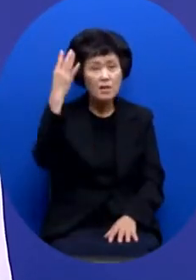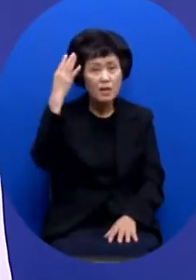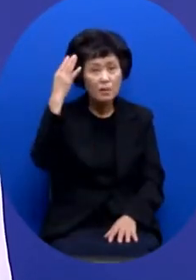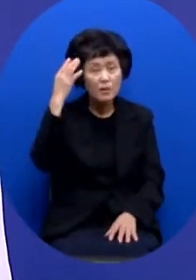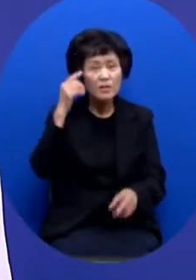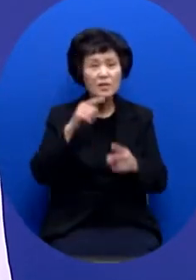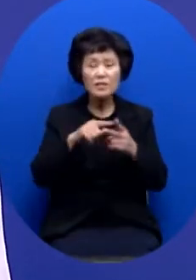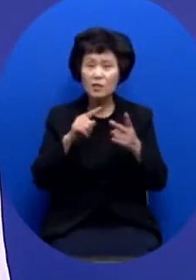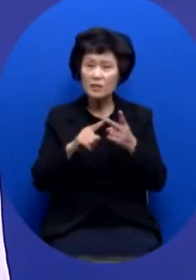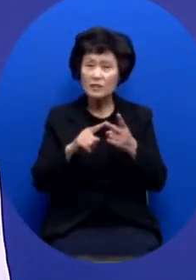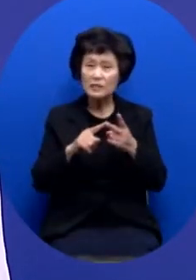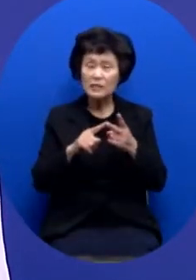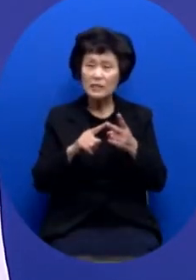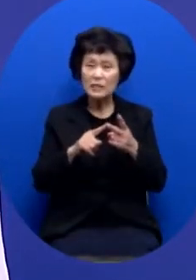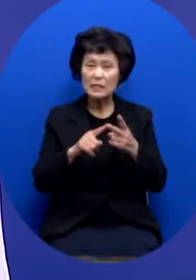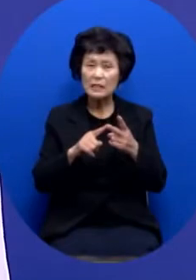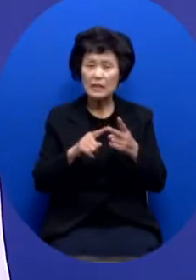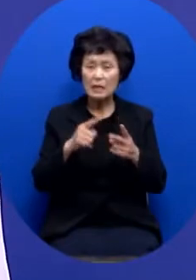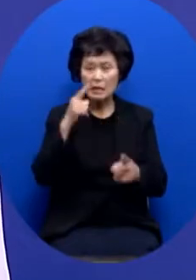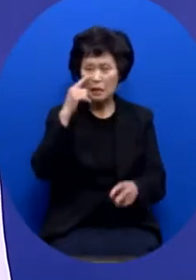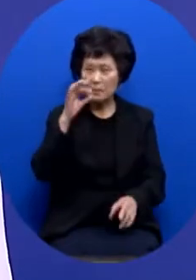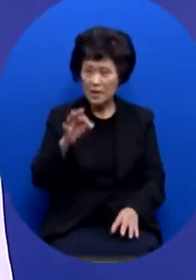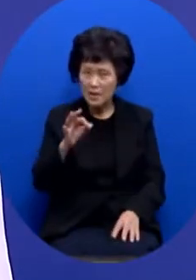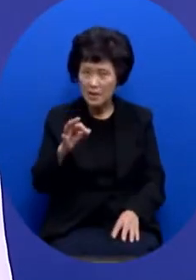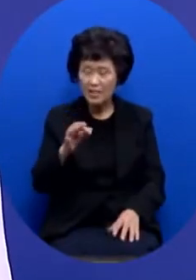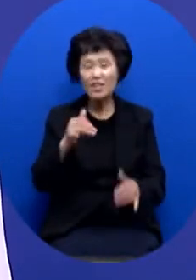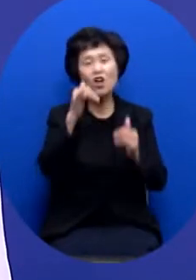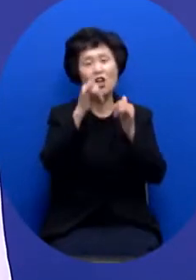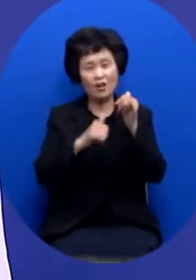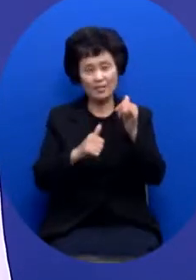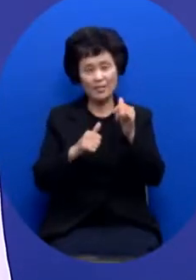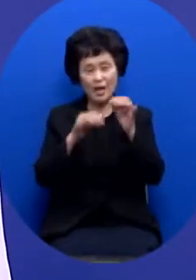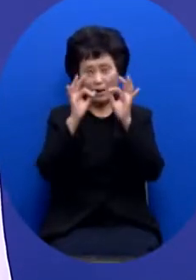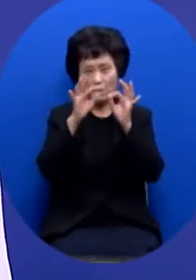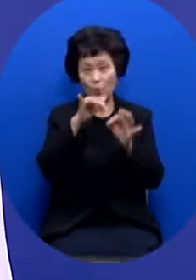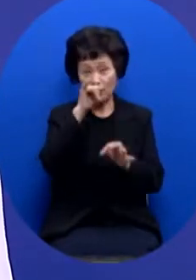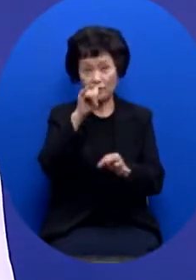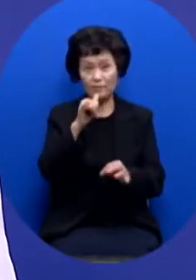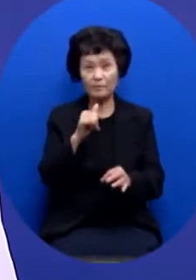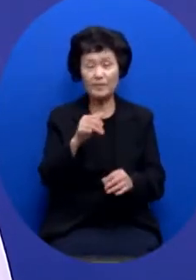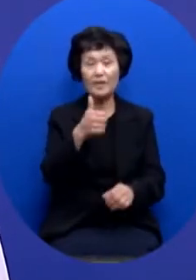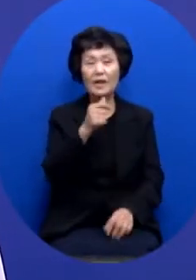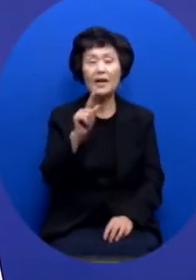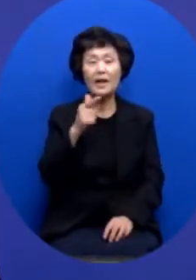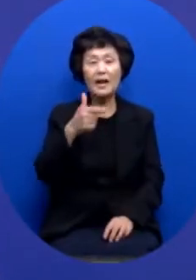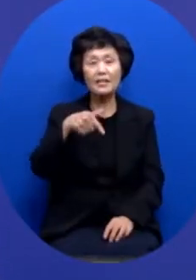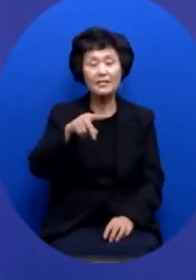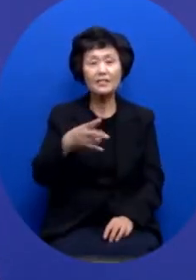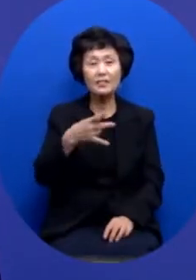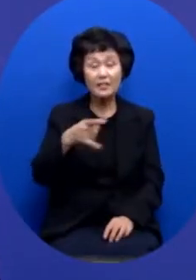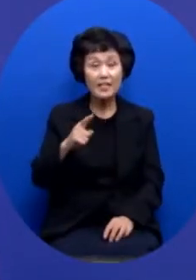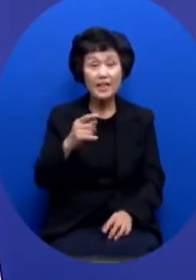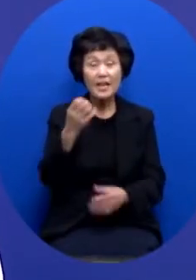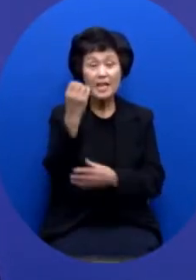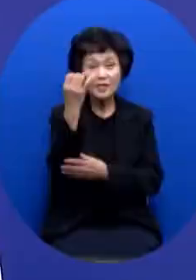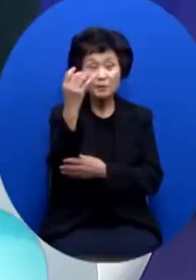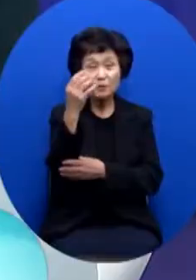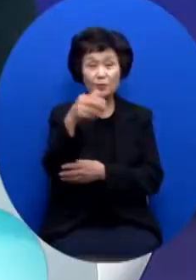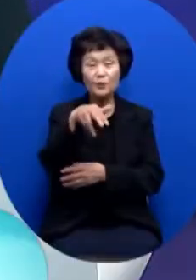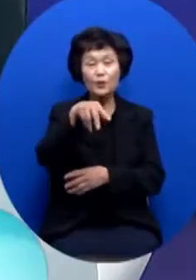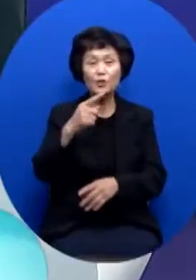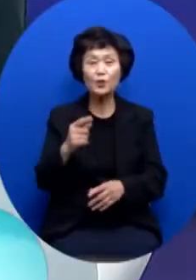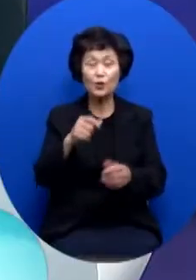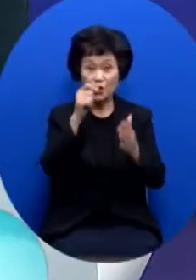초기 기독교 역사를 되새겨보기 위해서였는데요. 함께 동행했던 한겨레신문 조현 기자 스튜디오에 나와 있습니다. 안녕하십니까?